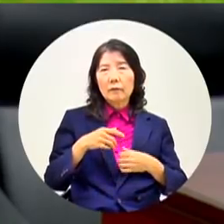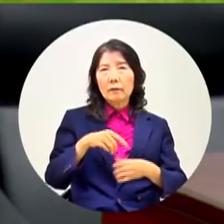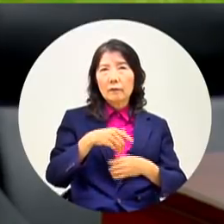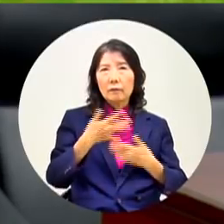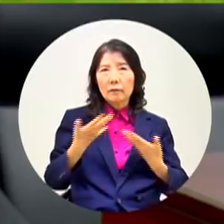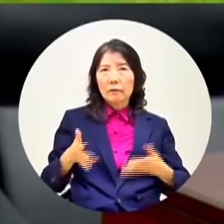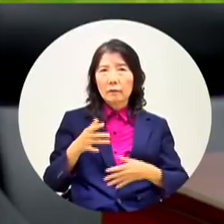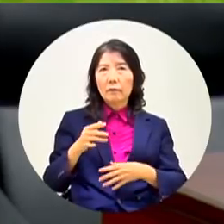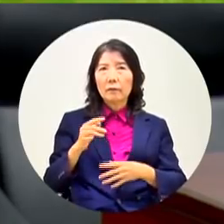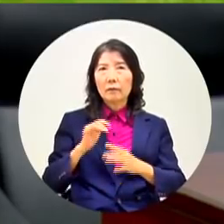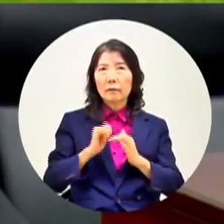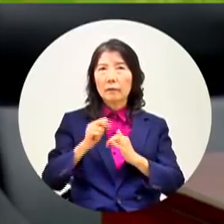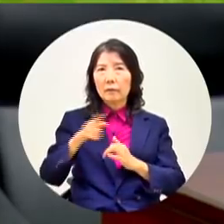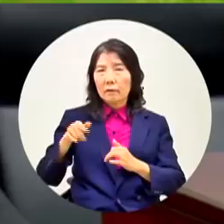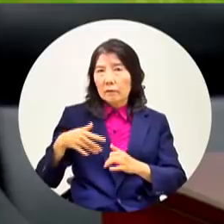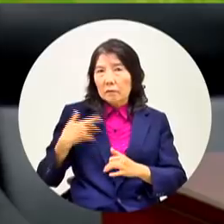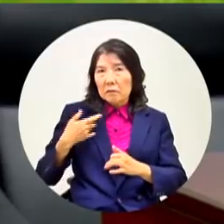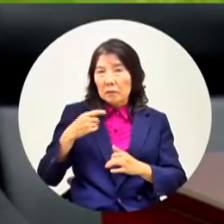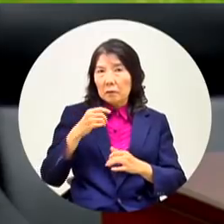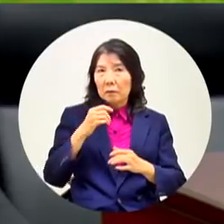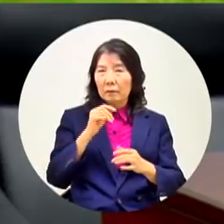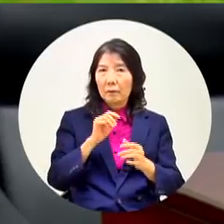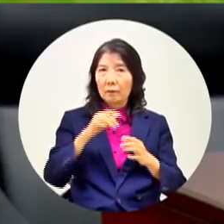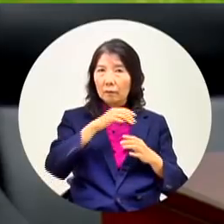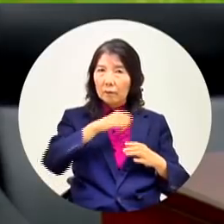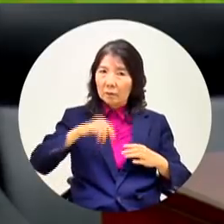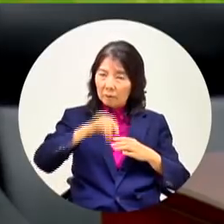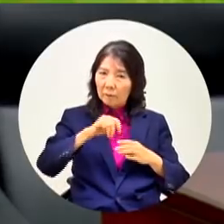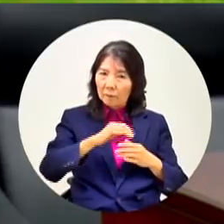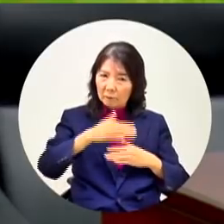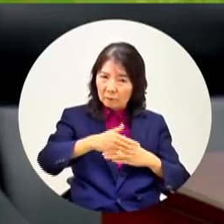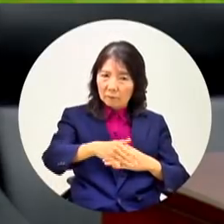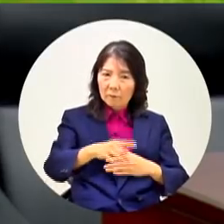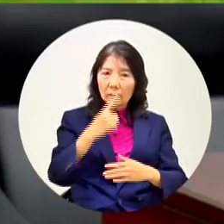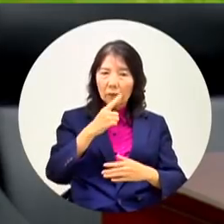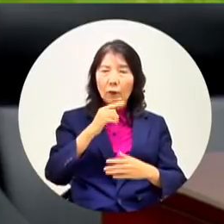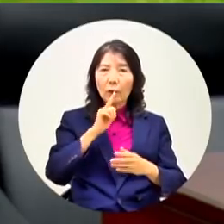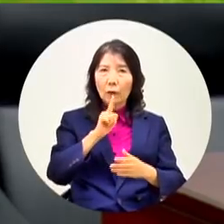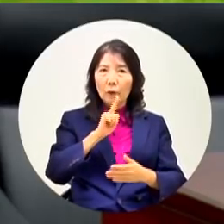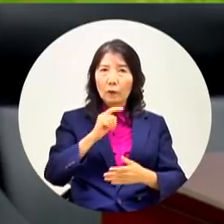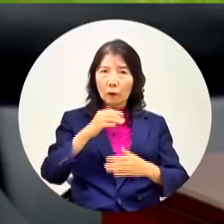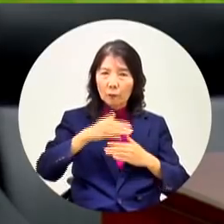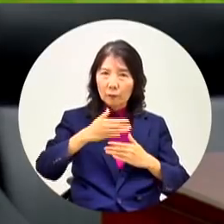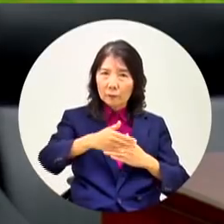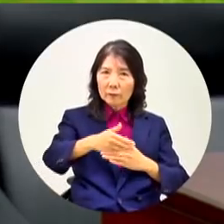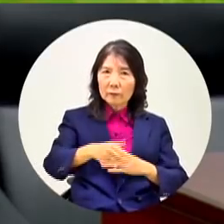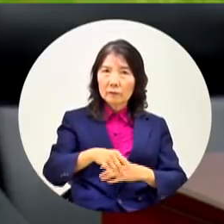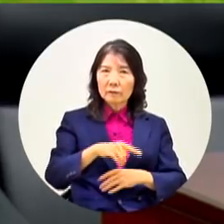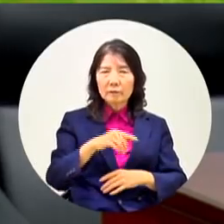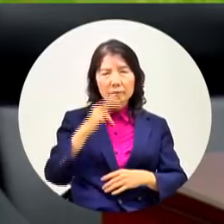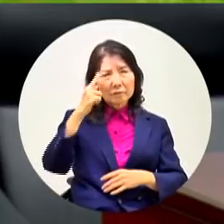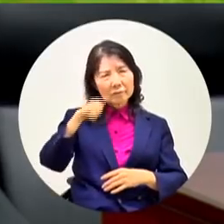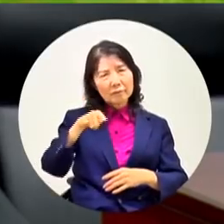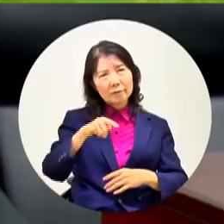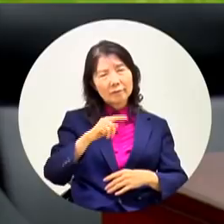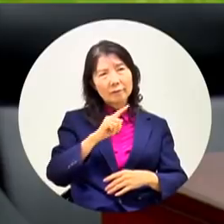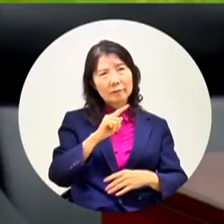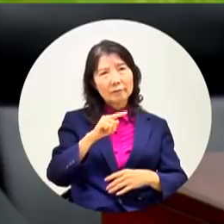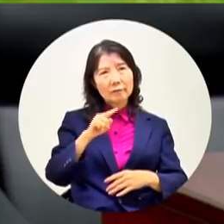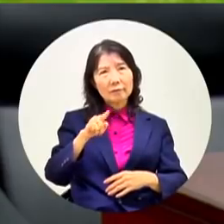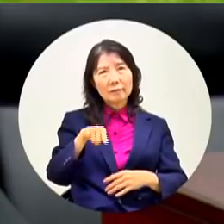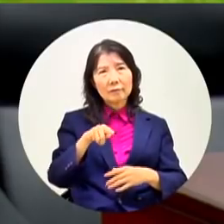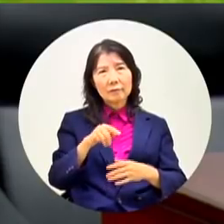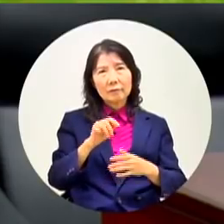拢一模一样无共款。我要讲者我的过程，有可能大家感觉讲汉中你是安怎行过这个议员的